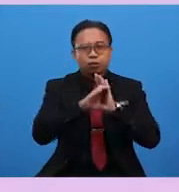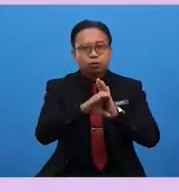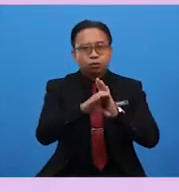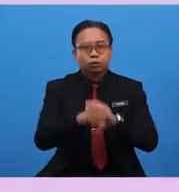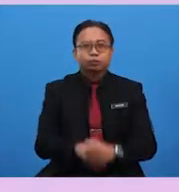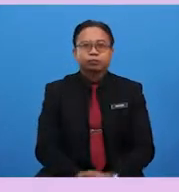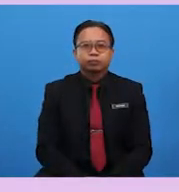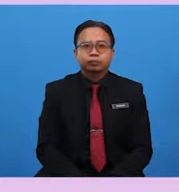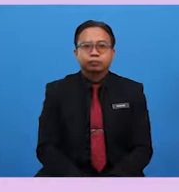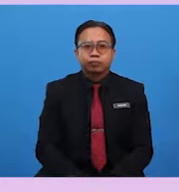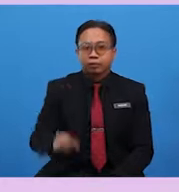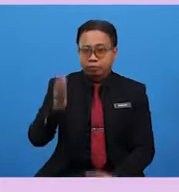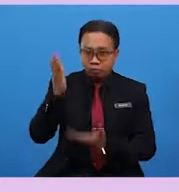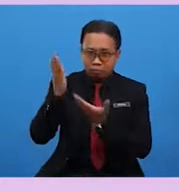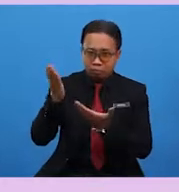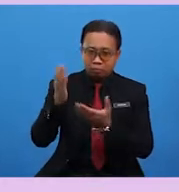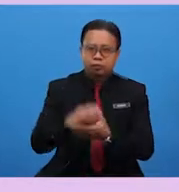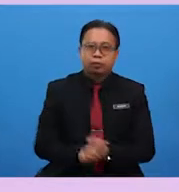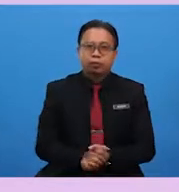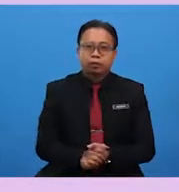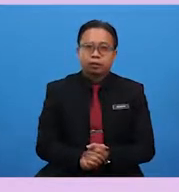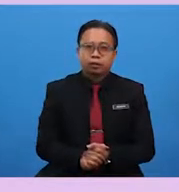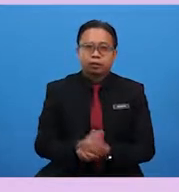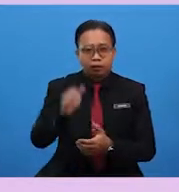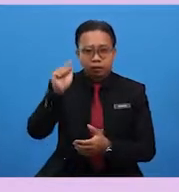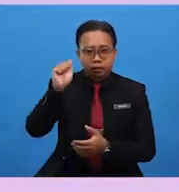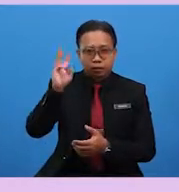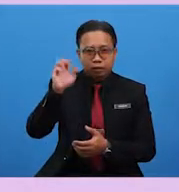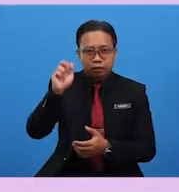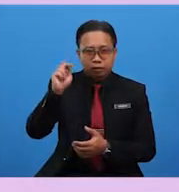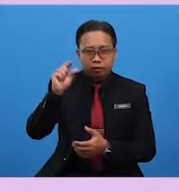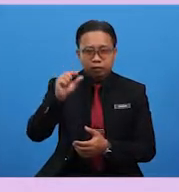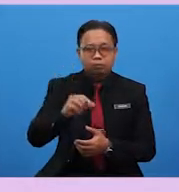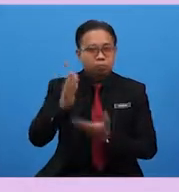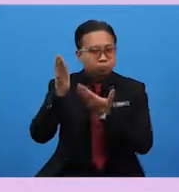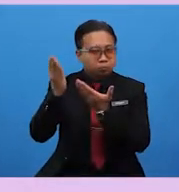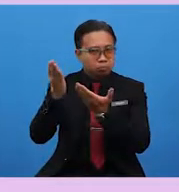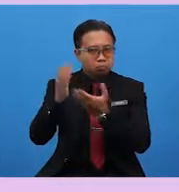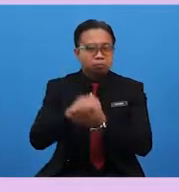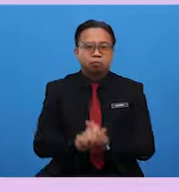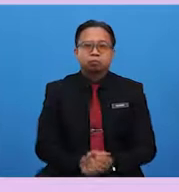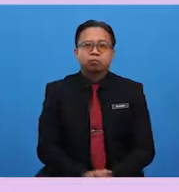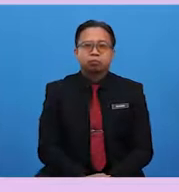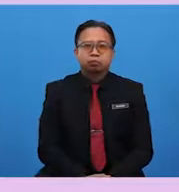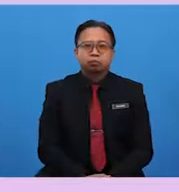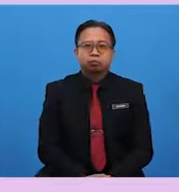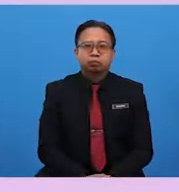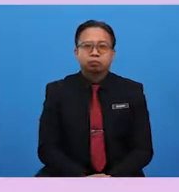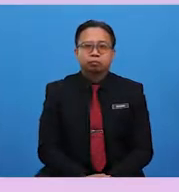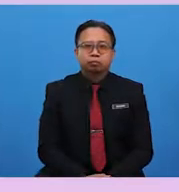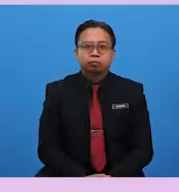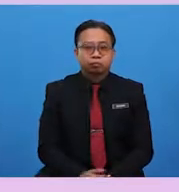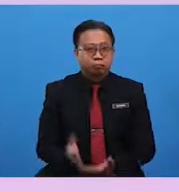CY Ahmad Jamal awan damit abdulgani Ahmad Jaelani abuhasan Hai